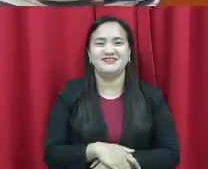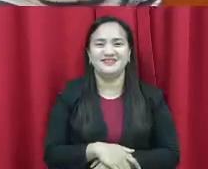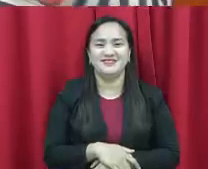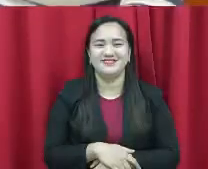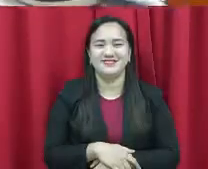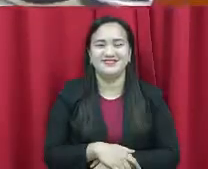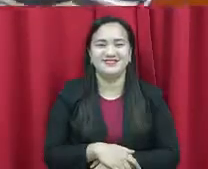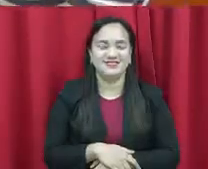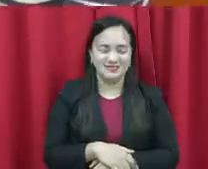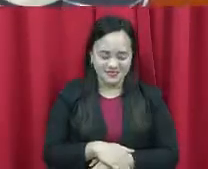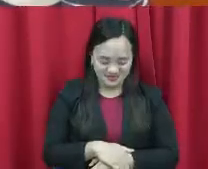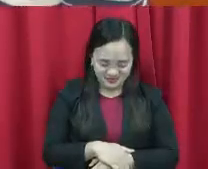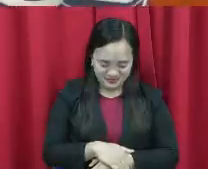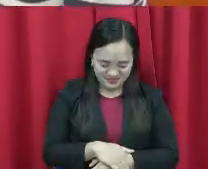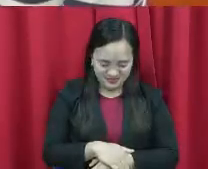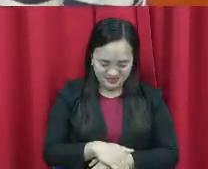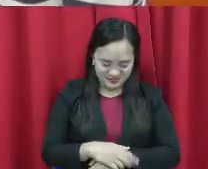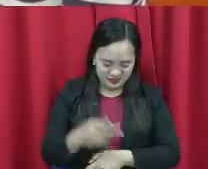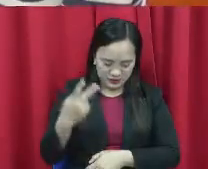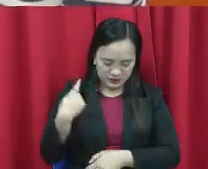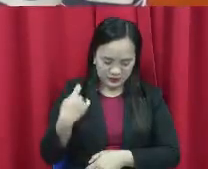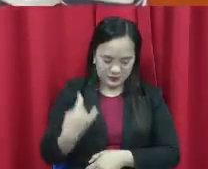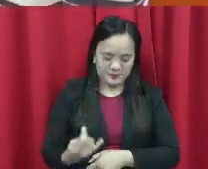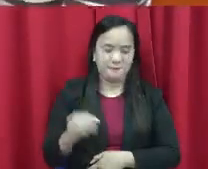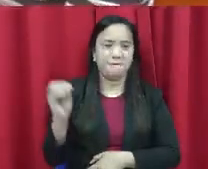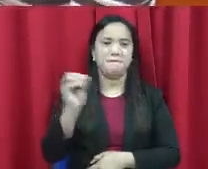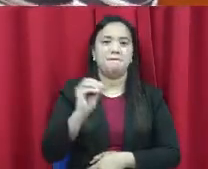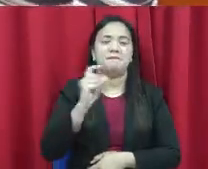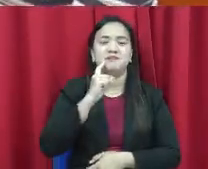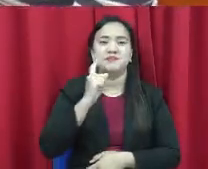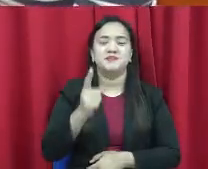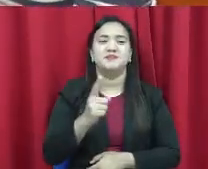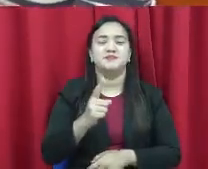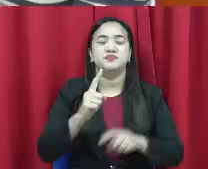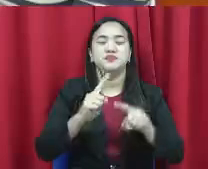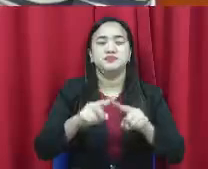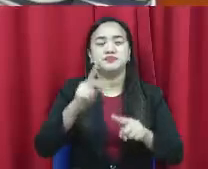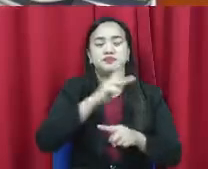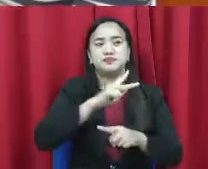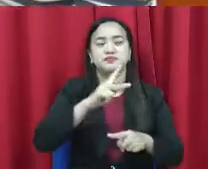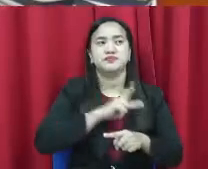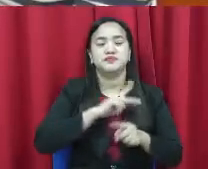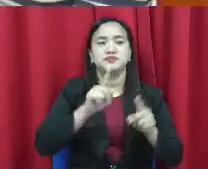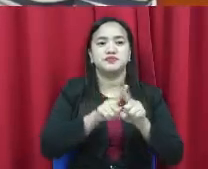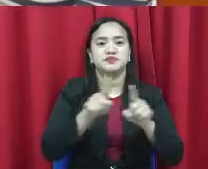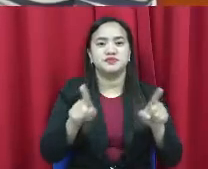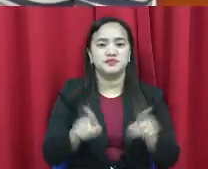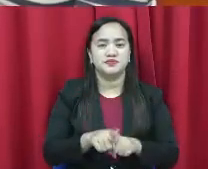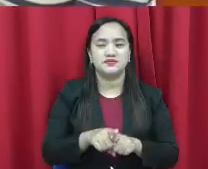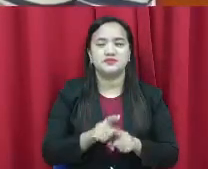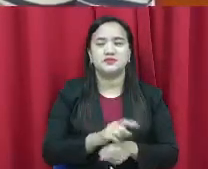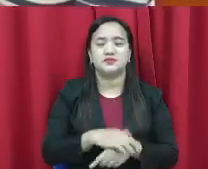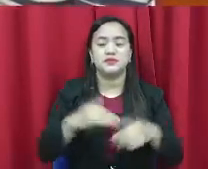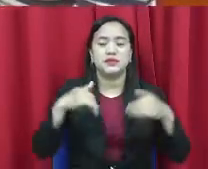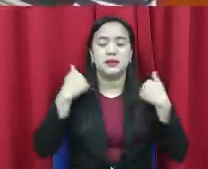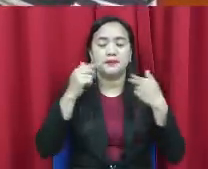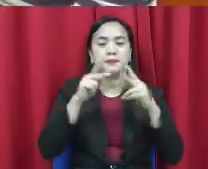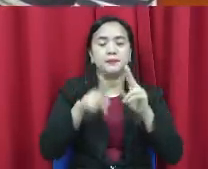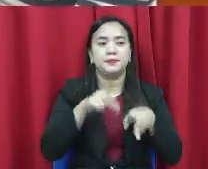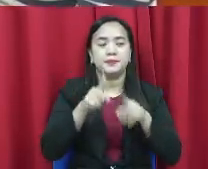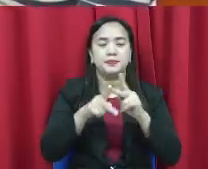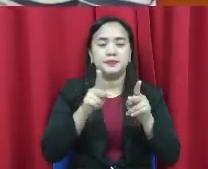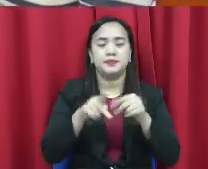hindi wala ka mapili Pwede po sabi ko ay personally Pastor bilang isang ah young people po